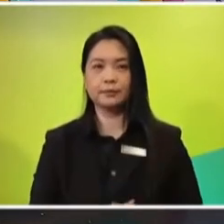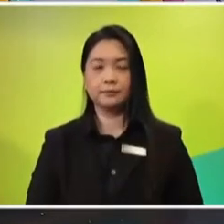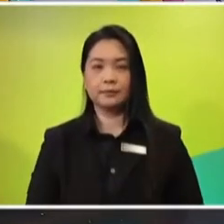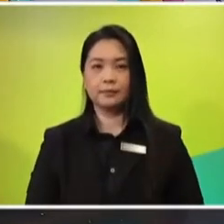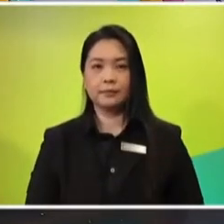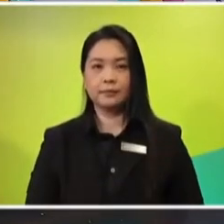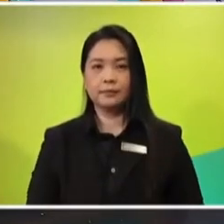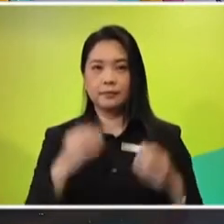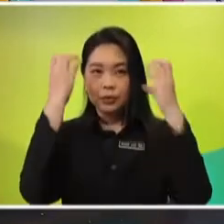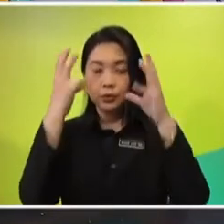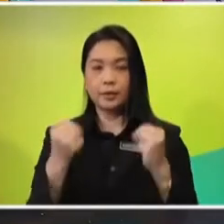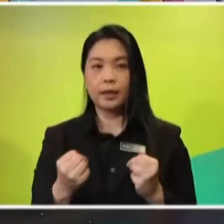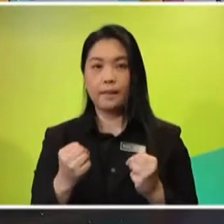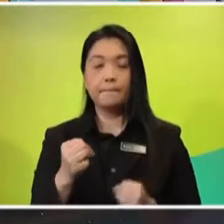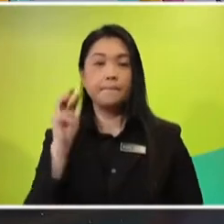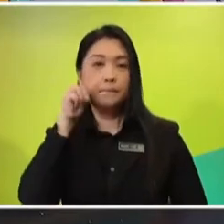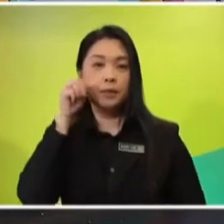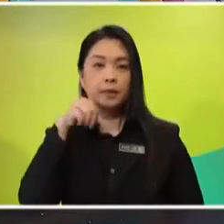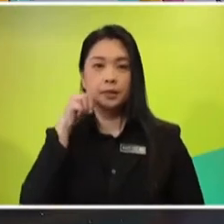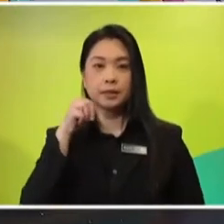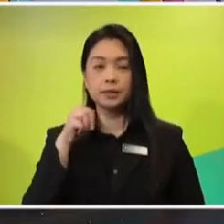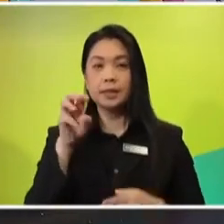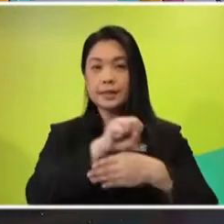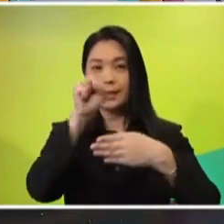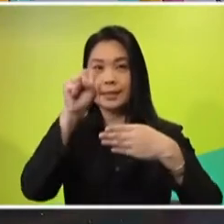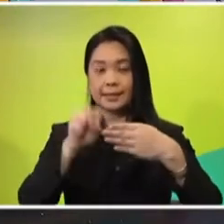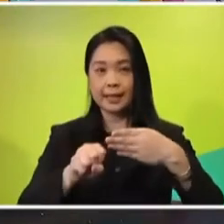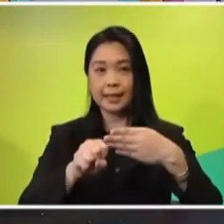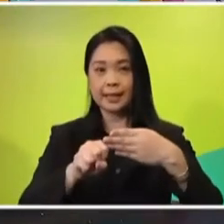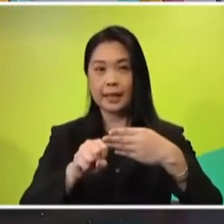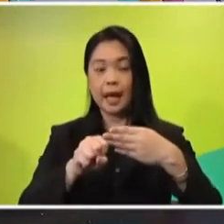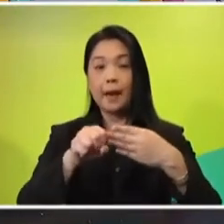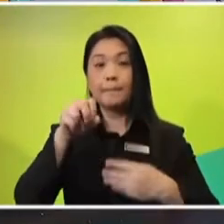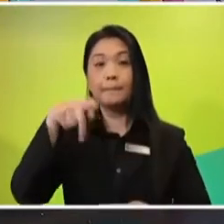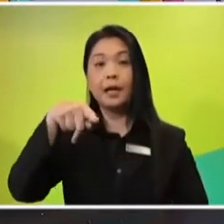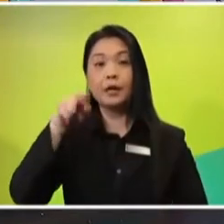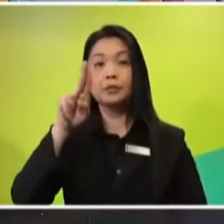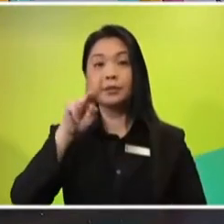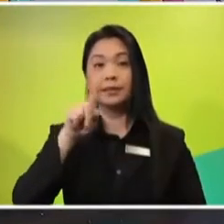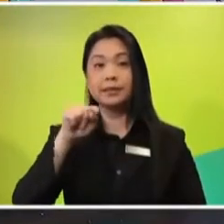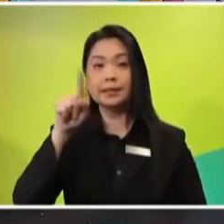Cikgu nak Mira cuba selesaikan puzzle. Selesaikan puzzle.